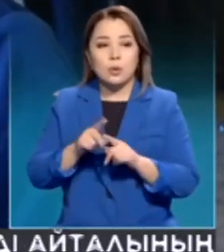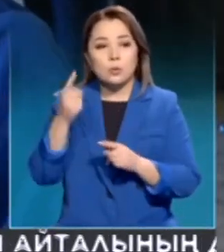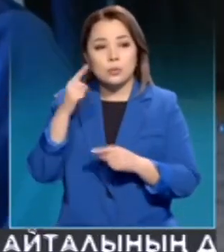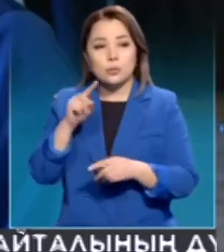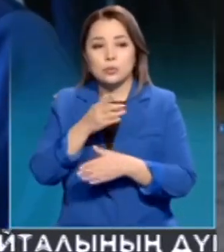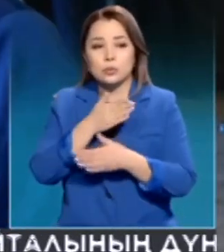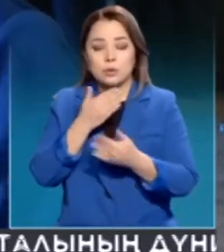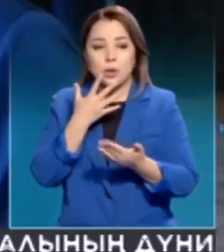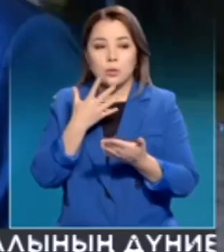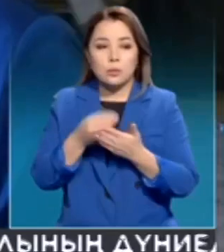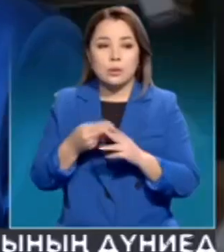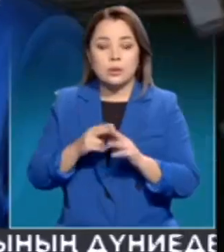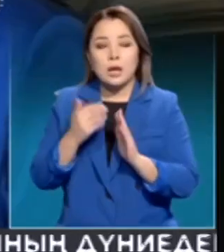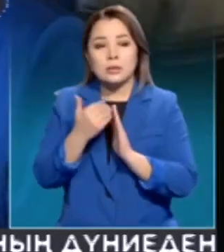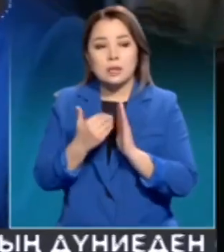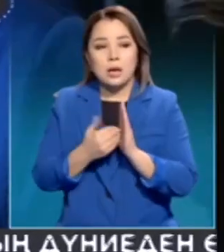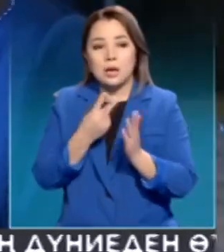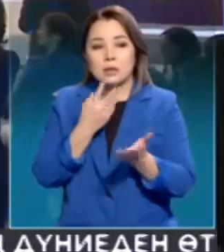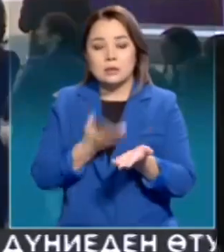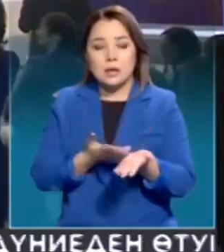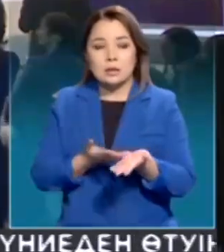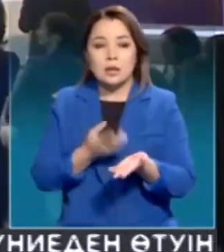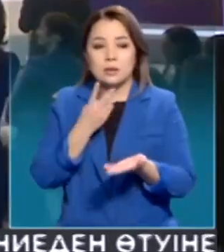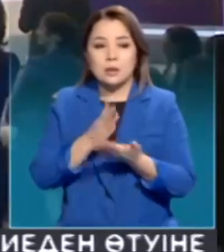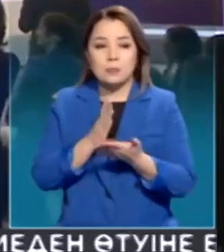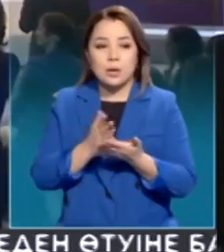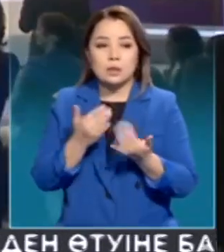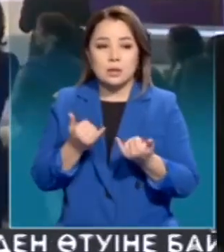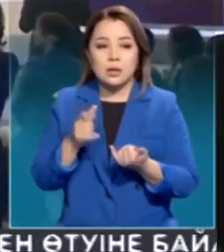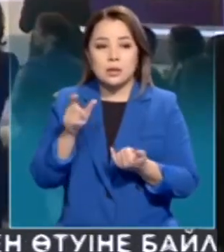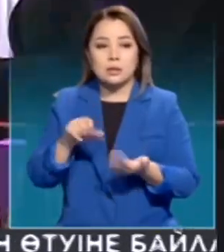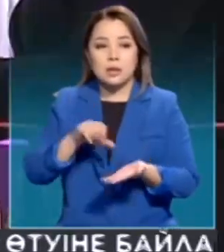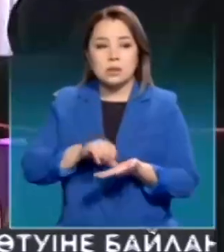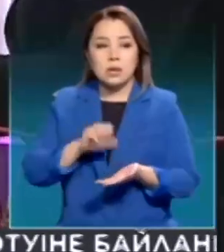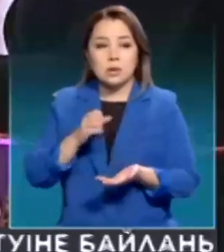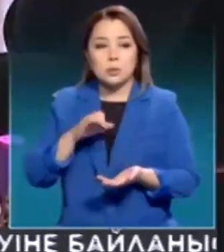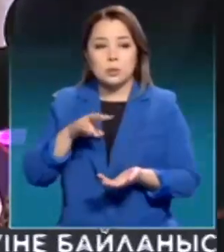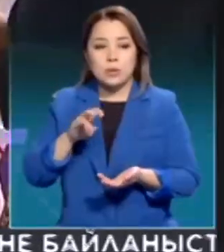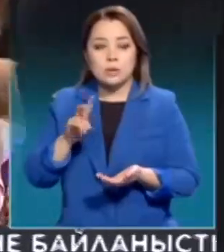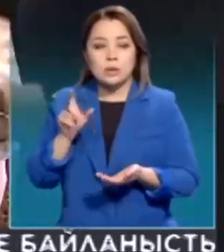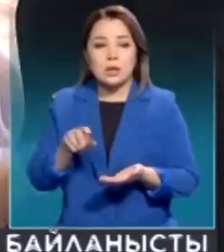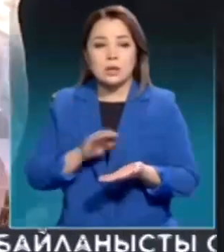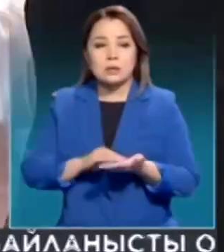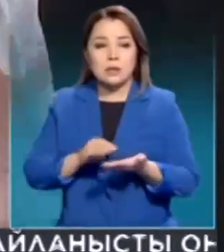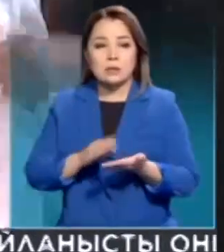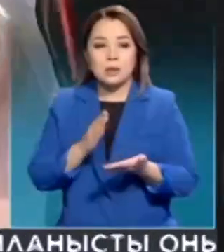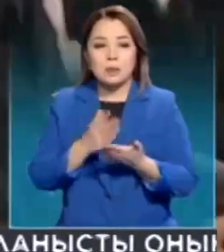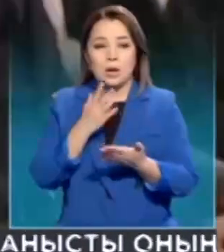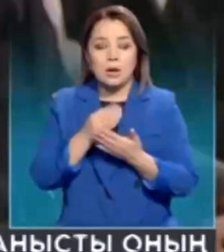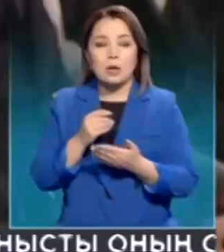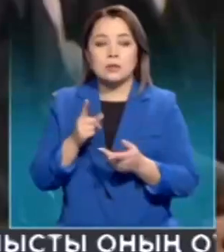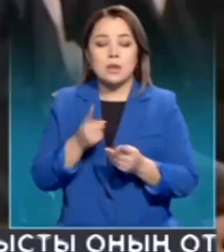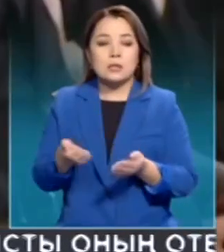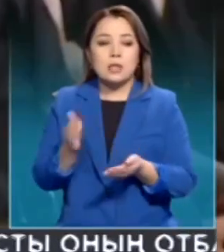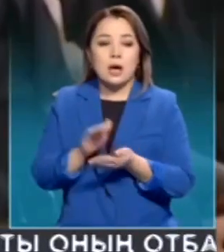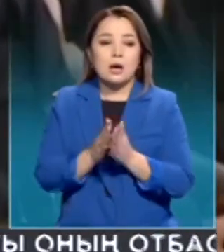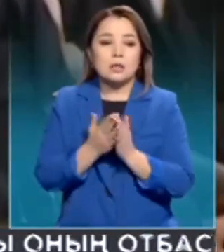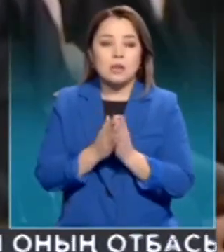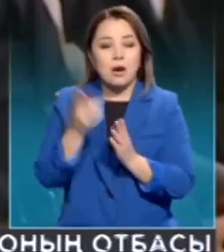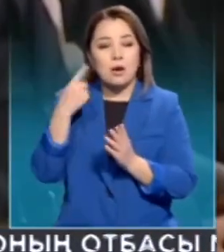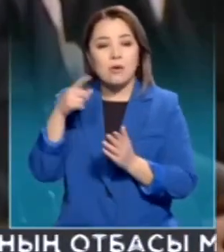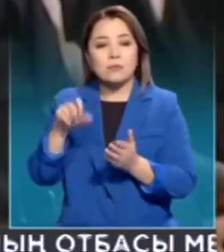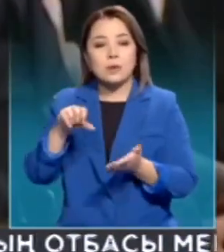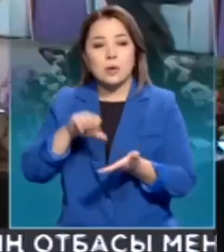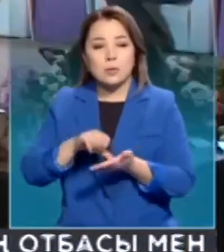дүние емес. Бұны статистика дәлелдеп отыр. Шарада бүркітші қыз Айшолпан туралы жазылған Игл Хантерес кітабының таныстырылымы өтті. Жиналғандарға автор